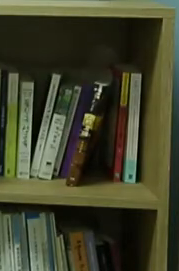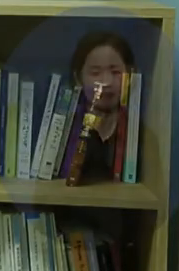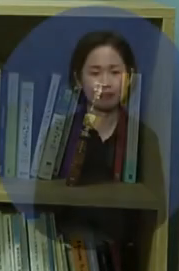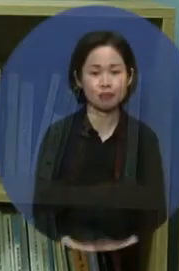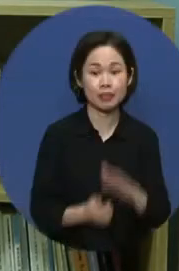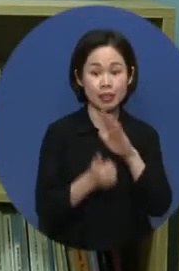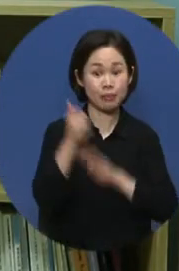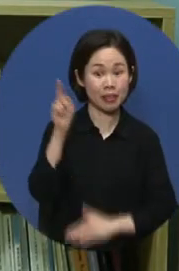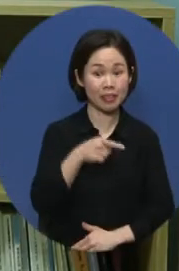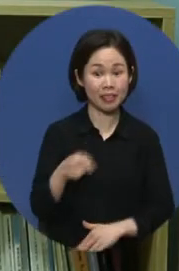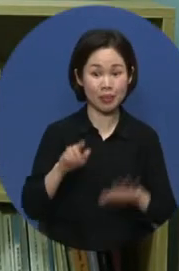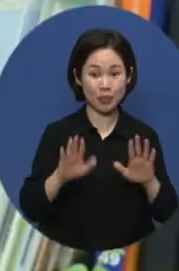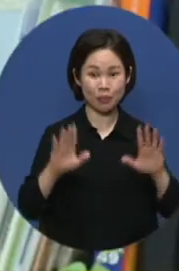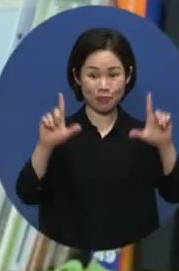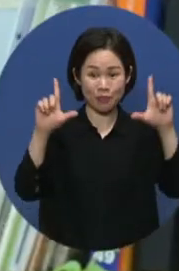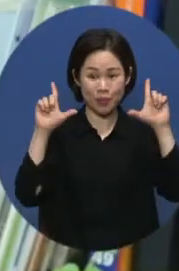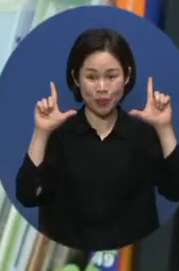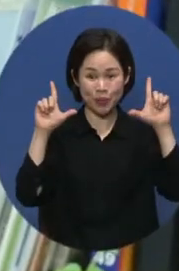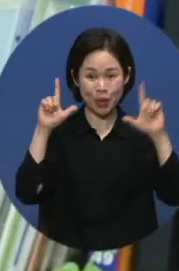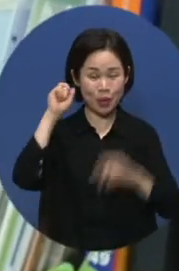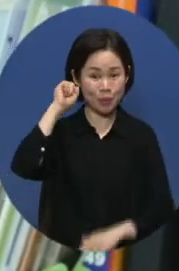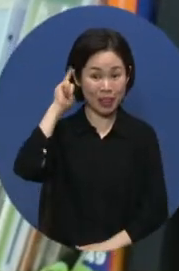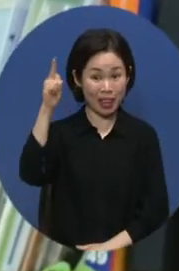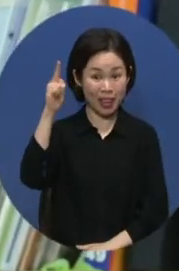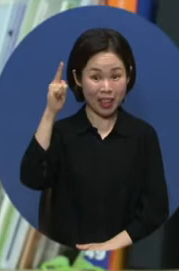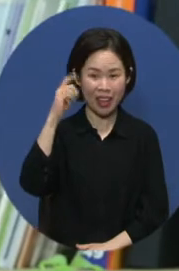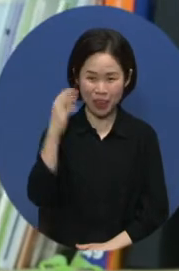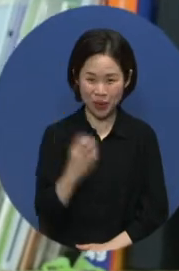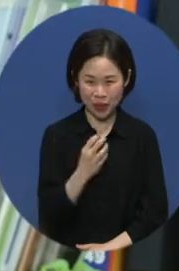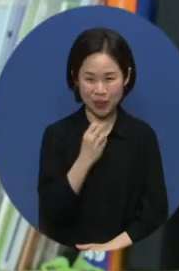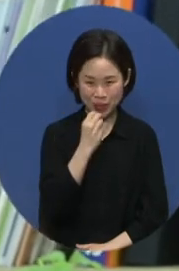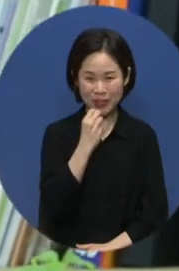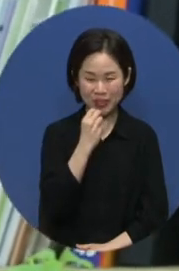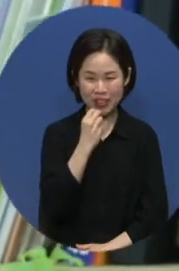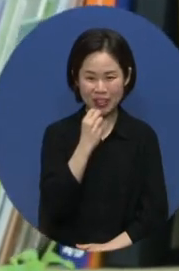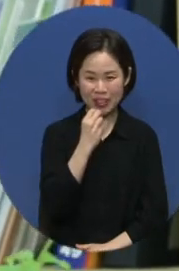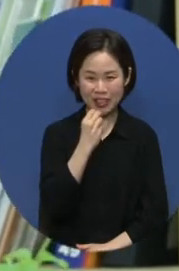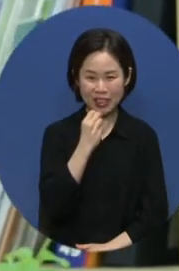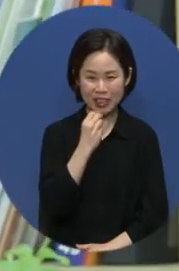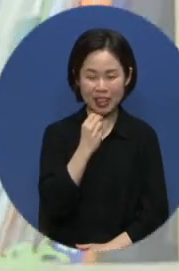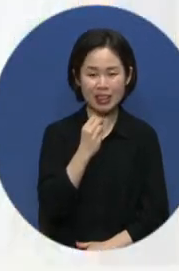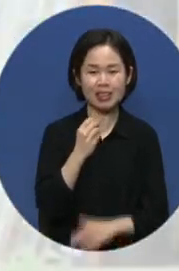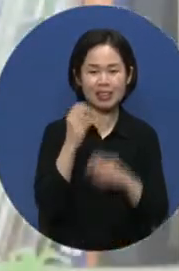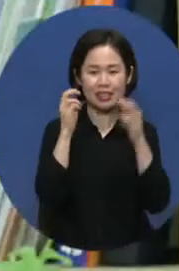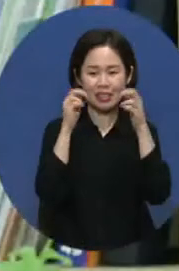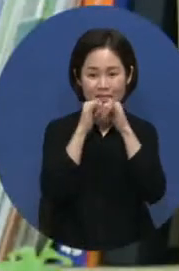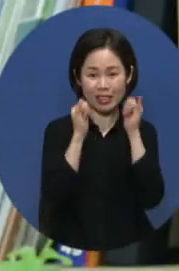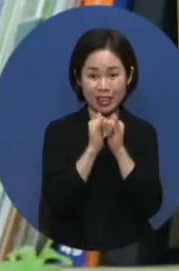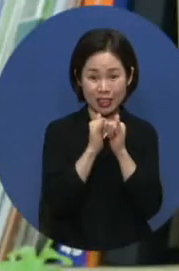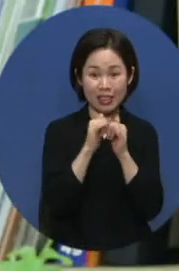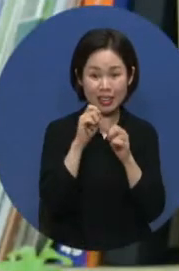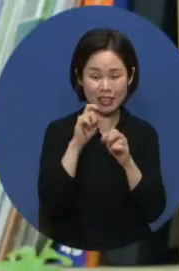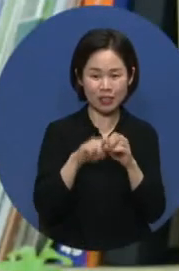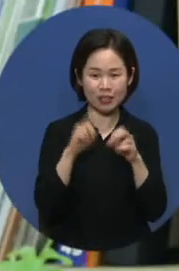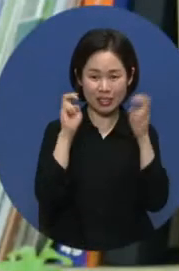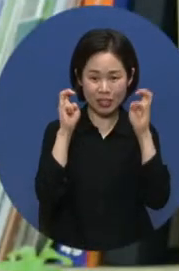희망인 오늘의 주인공, 위대하게 거룩하게 예비 사회적 기업 소소한